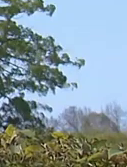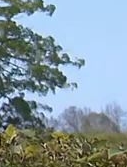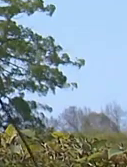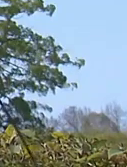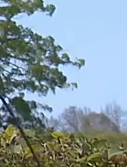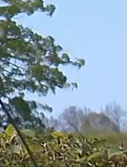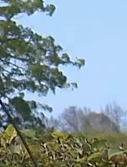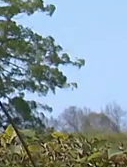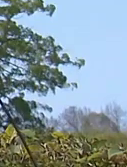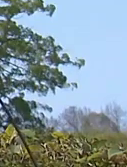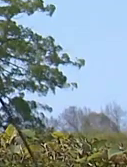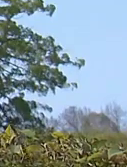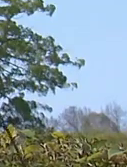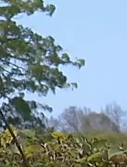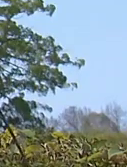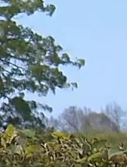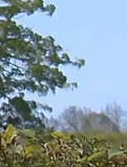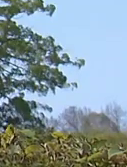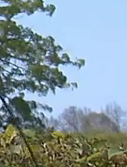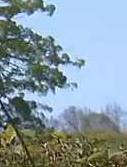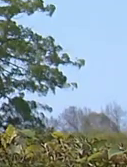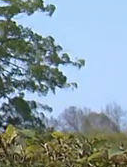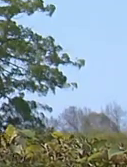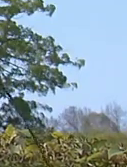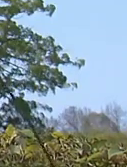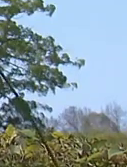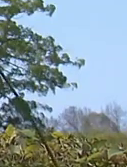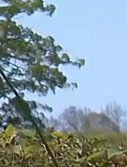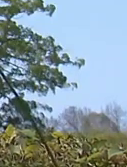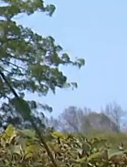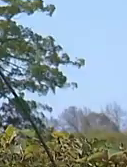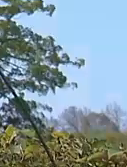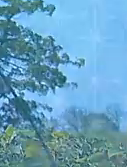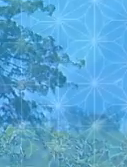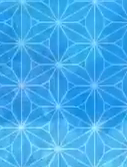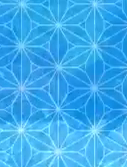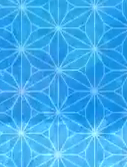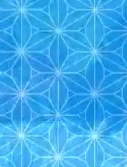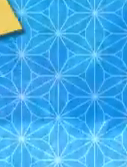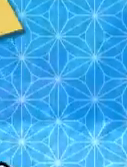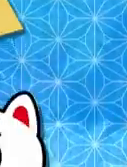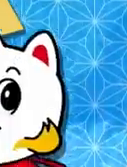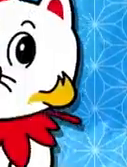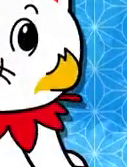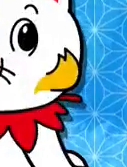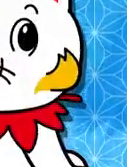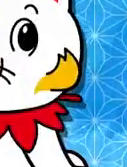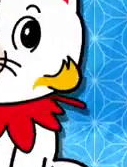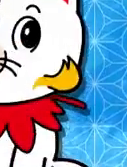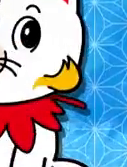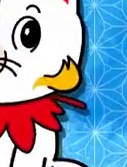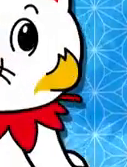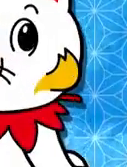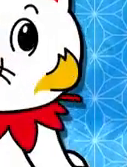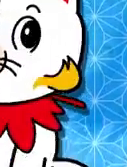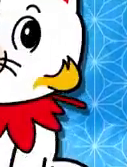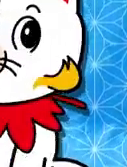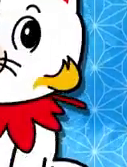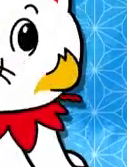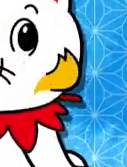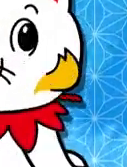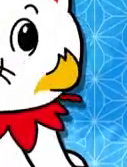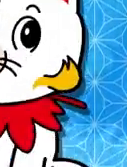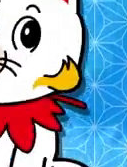広島広域都市圏200万人の民を心を一つにするのじゃ。元就200万